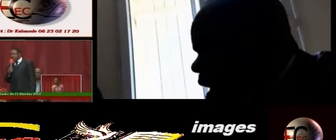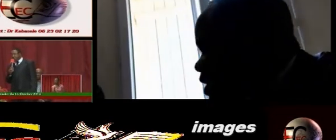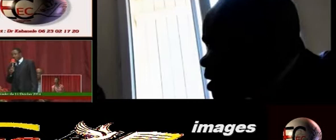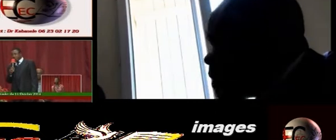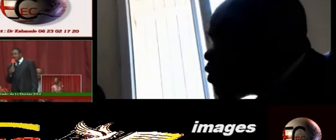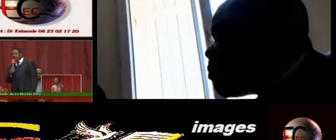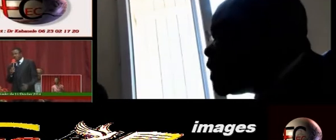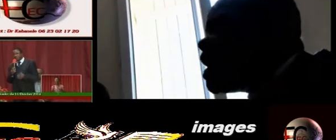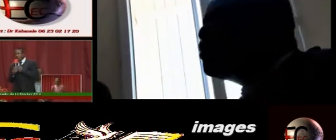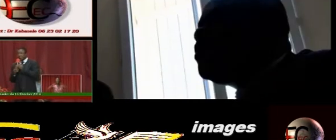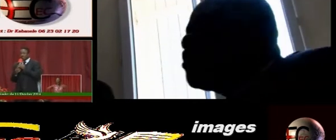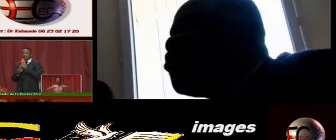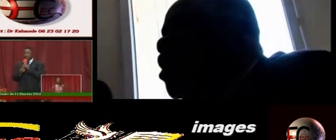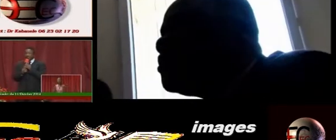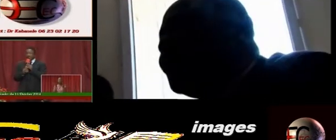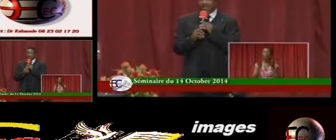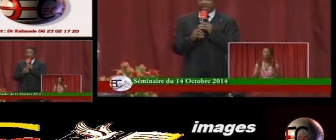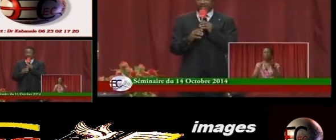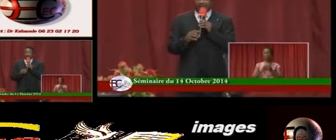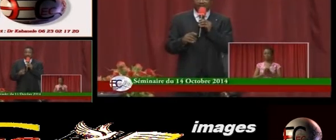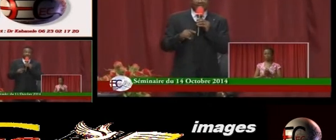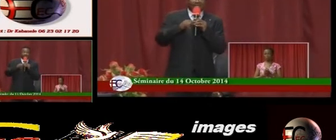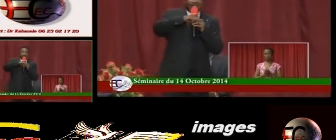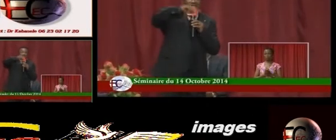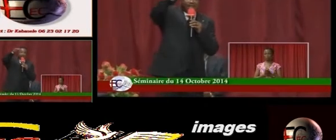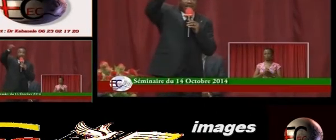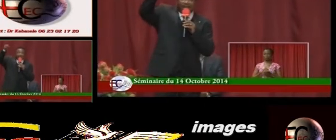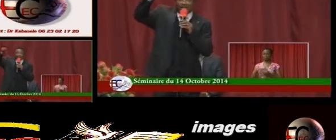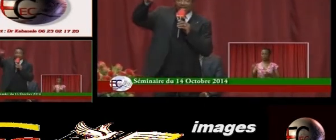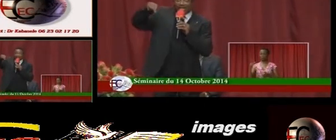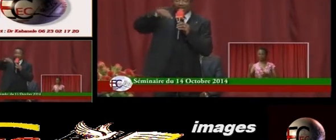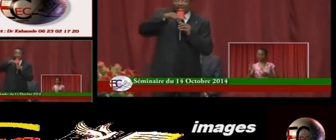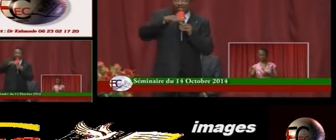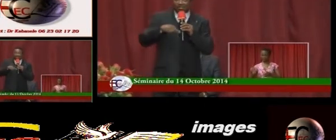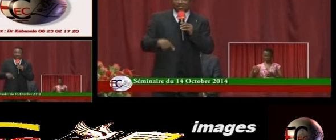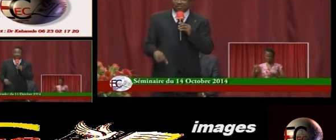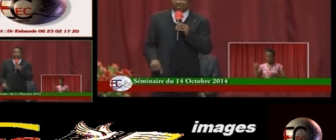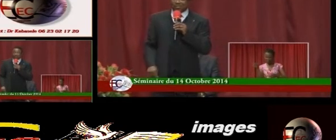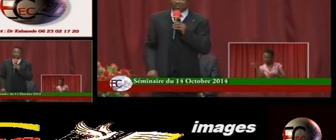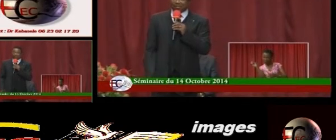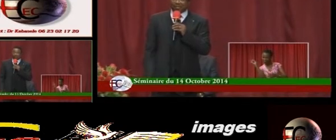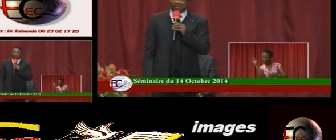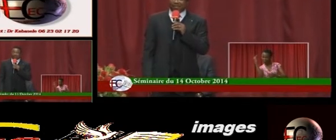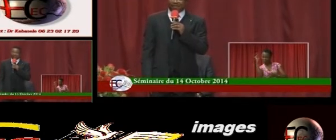j'ai lu ça, je n'ai pas compris, explique-moi. Il dessinait seulement la carte d'Isaïe.